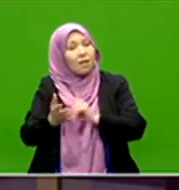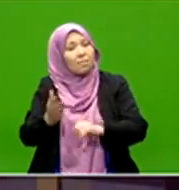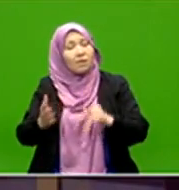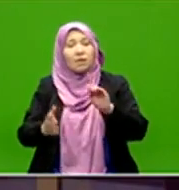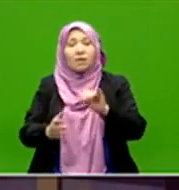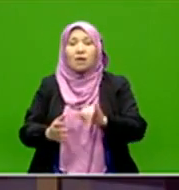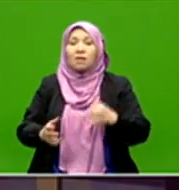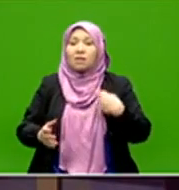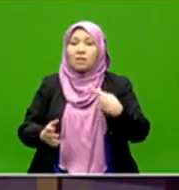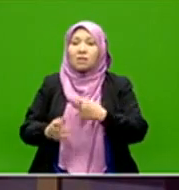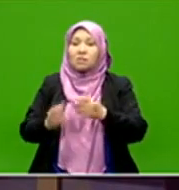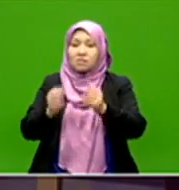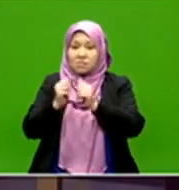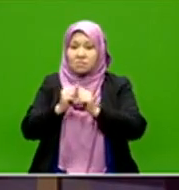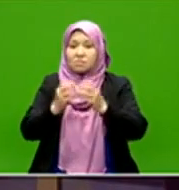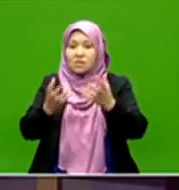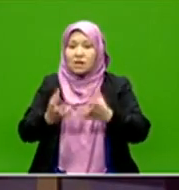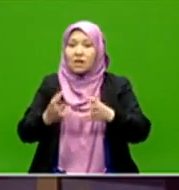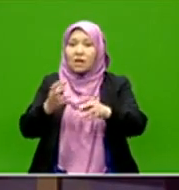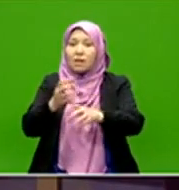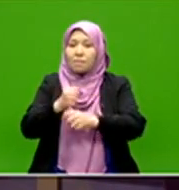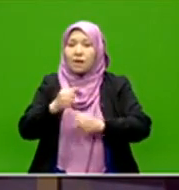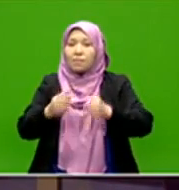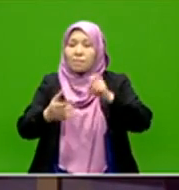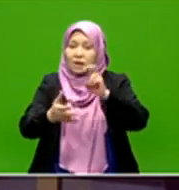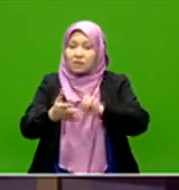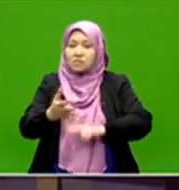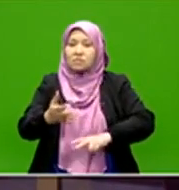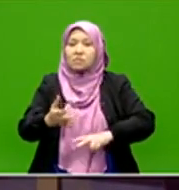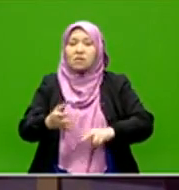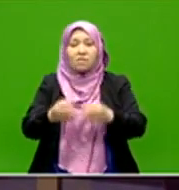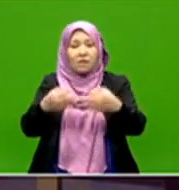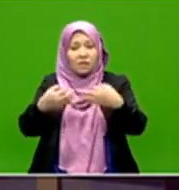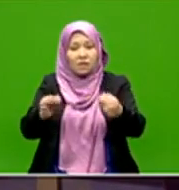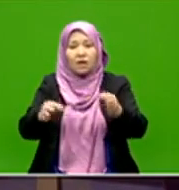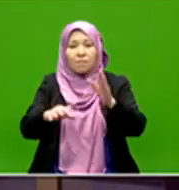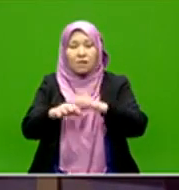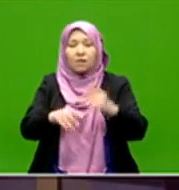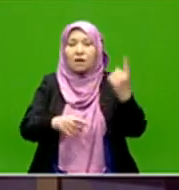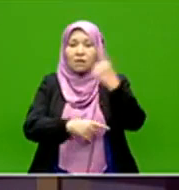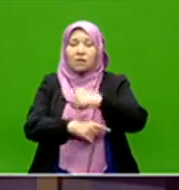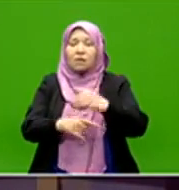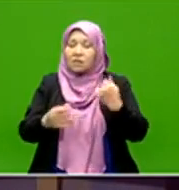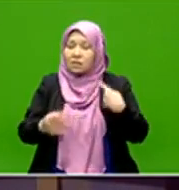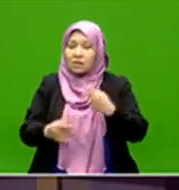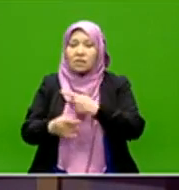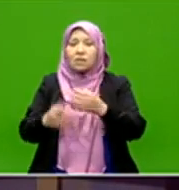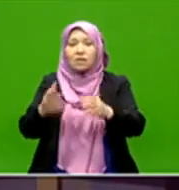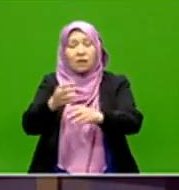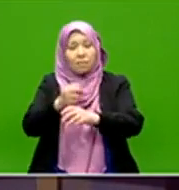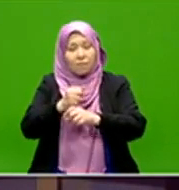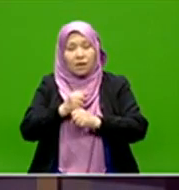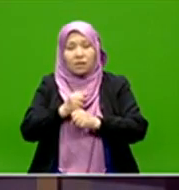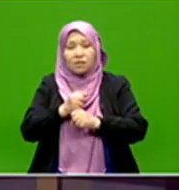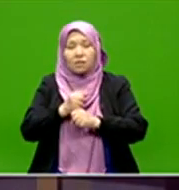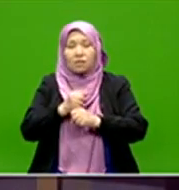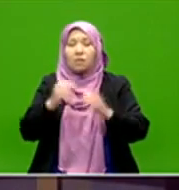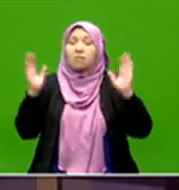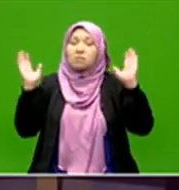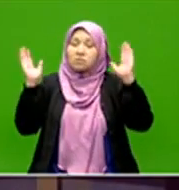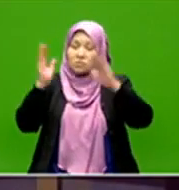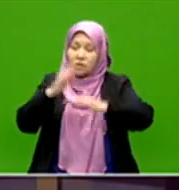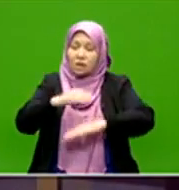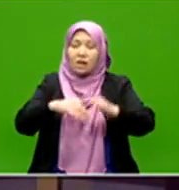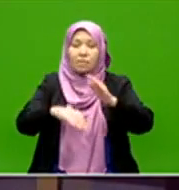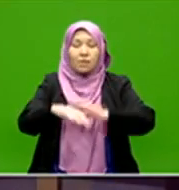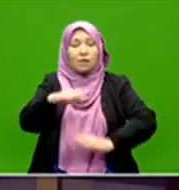sama-sama hayati ialah dapat baca Al-Fatihah pada hari ini. Satu. Yang keduanya kita dapat solat pada pagi